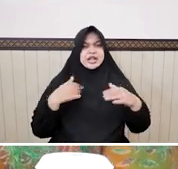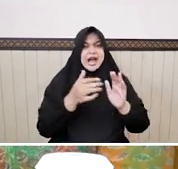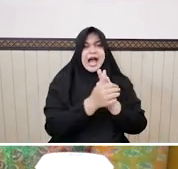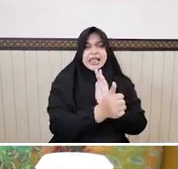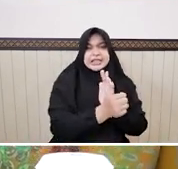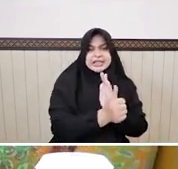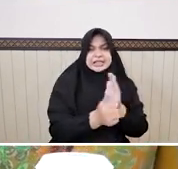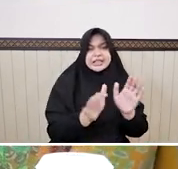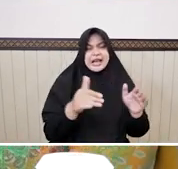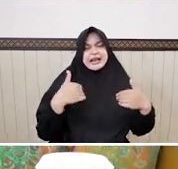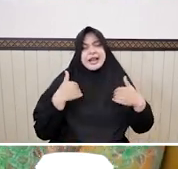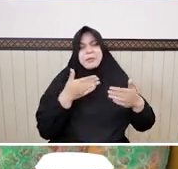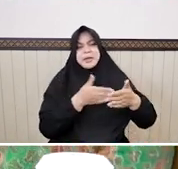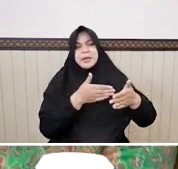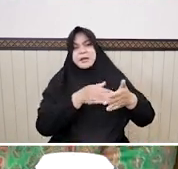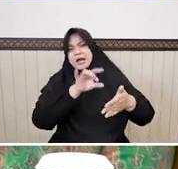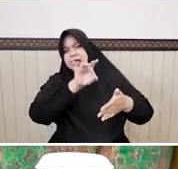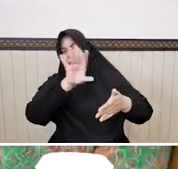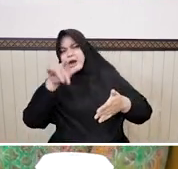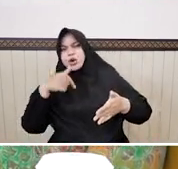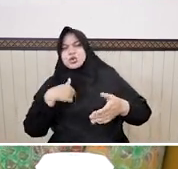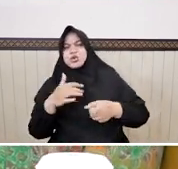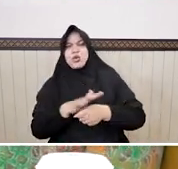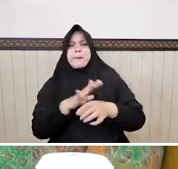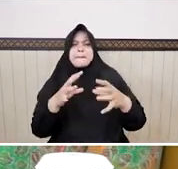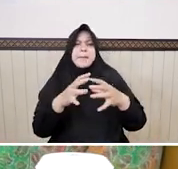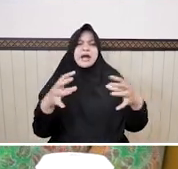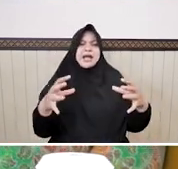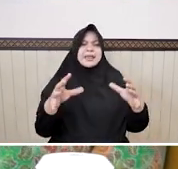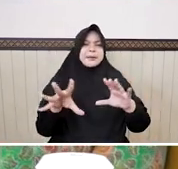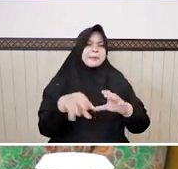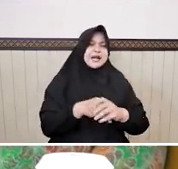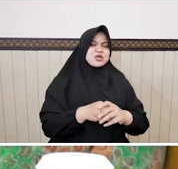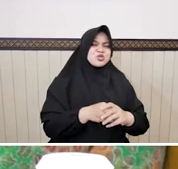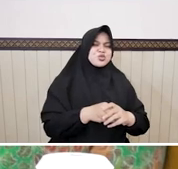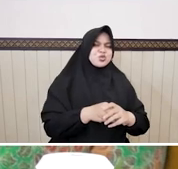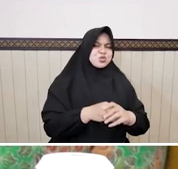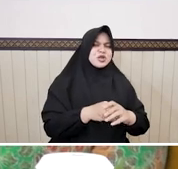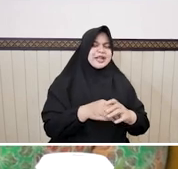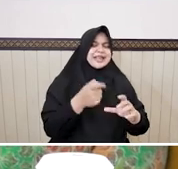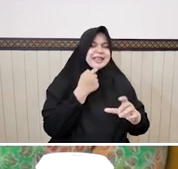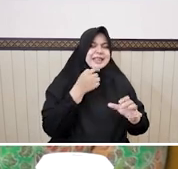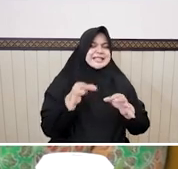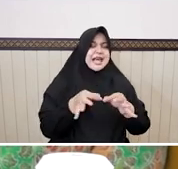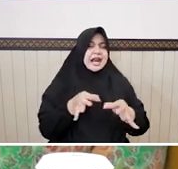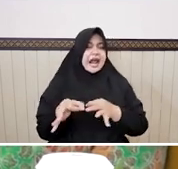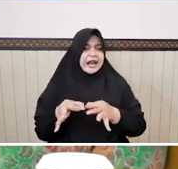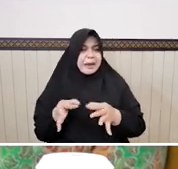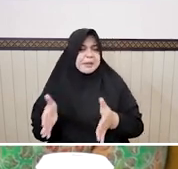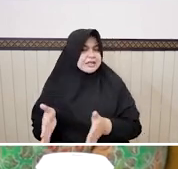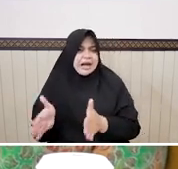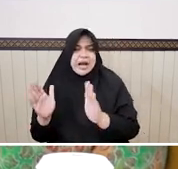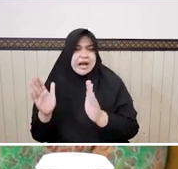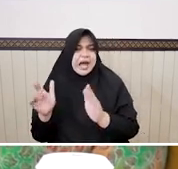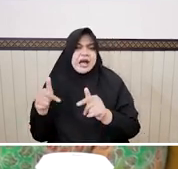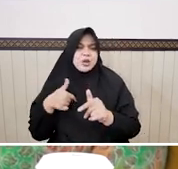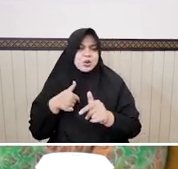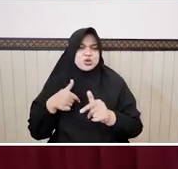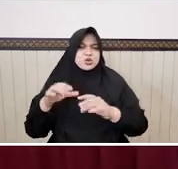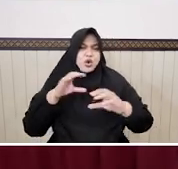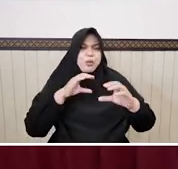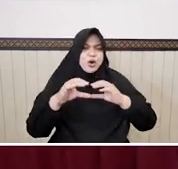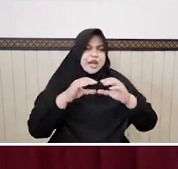kemudian hambatan-hambatan yang lain merespon ada cukup banyak sebenarnya termasuk soal sarana dan prasarana sarana prasarana komunikasi